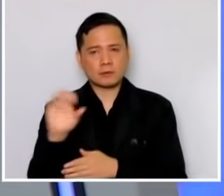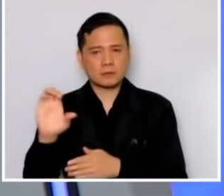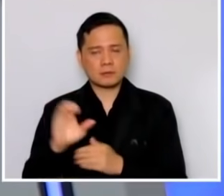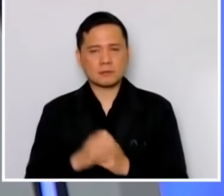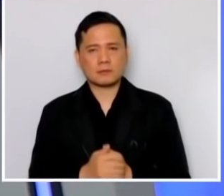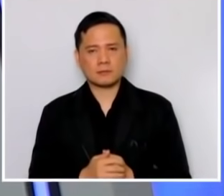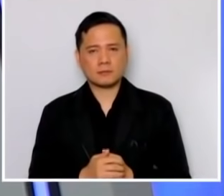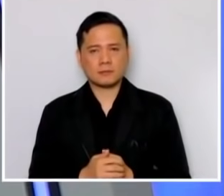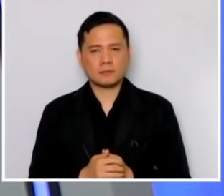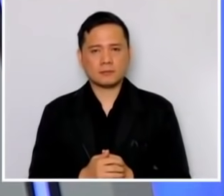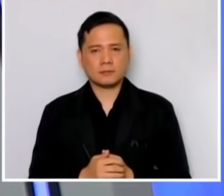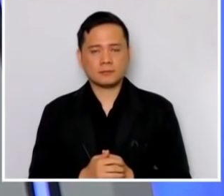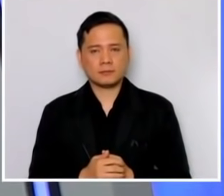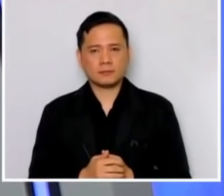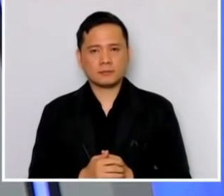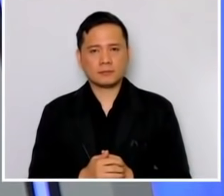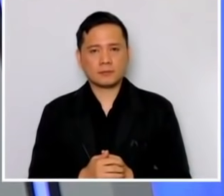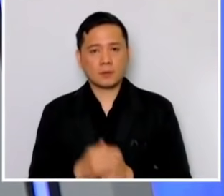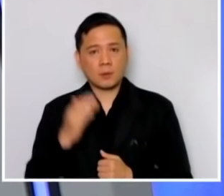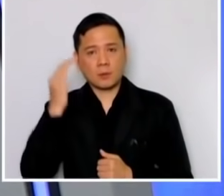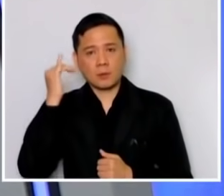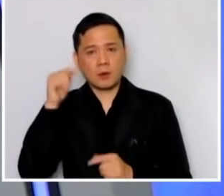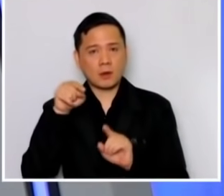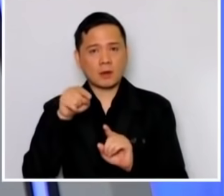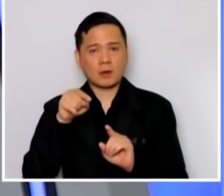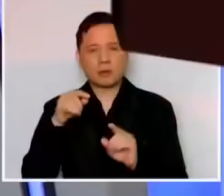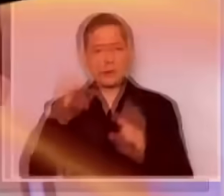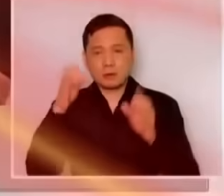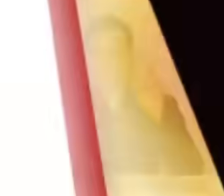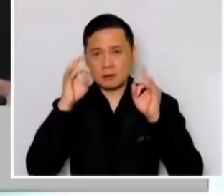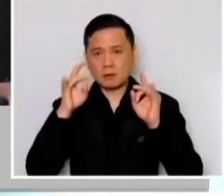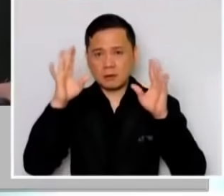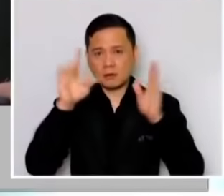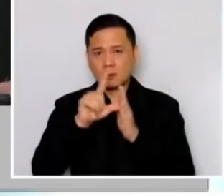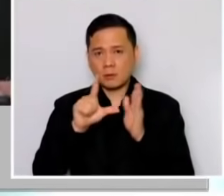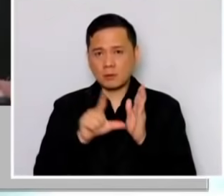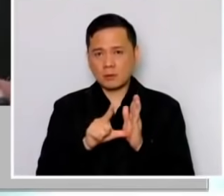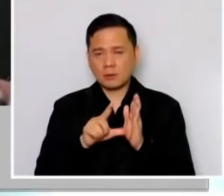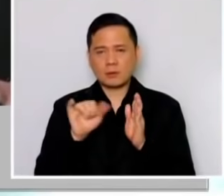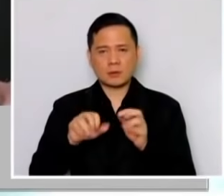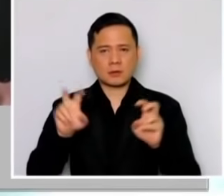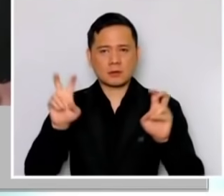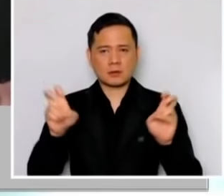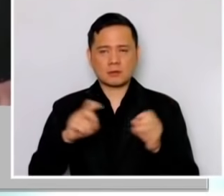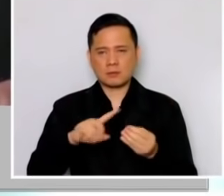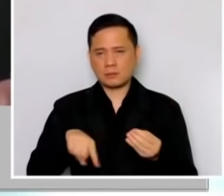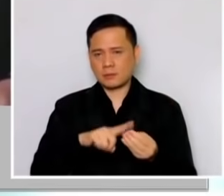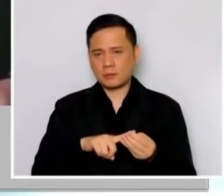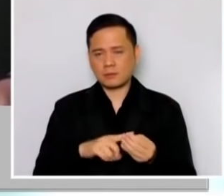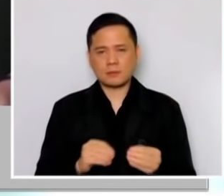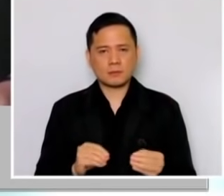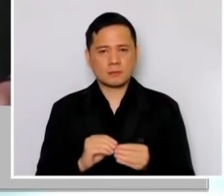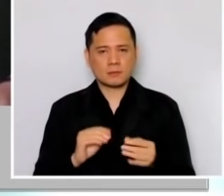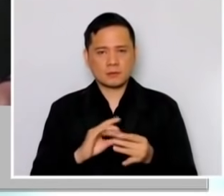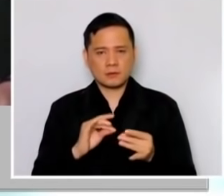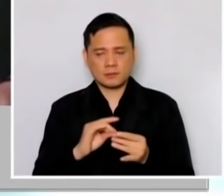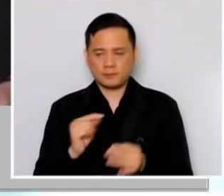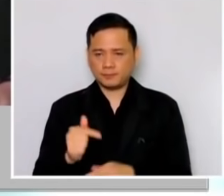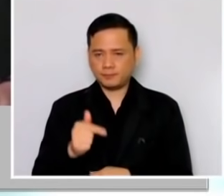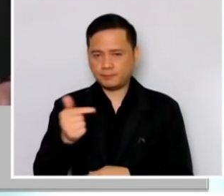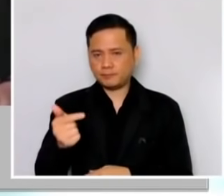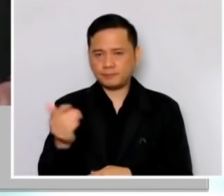sa Anti-Terror Act. At live po mula sa CHR, nagpapatrol si Johnson Manabat. So